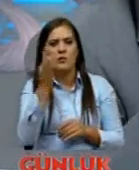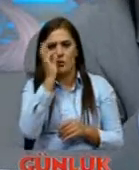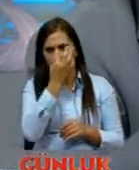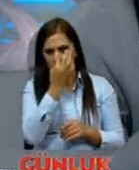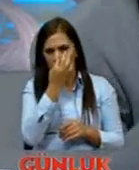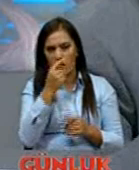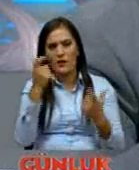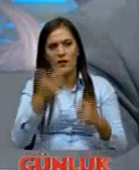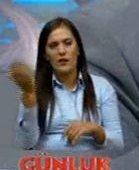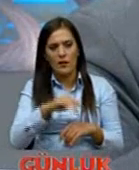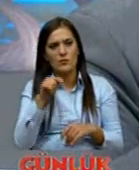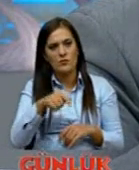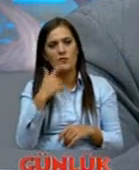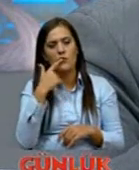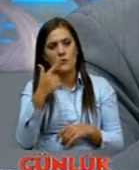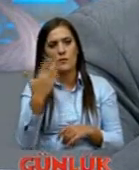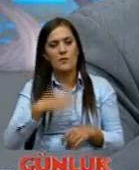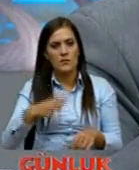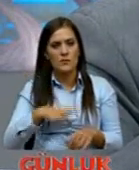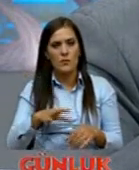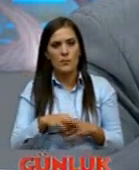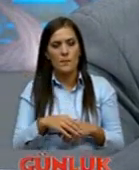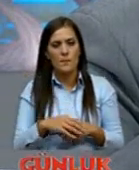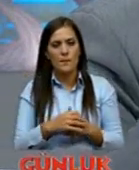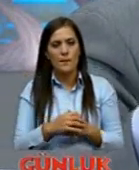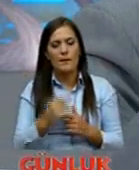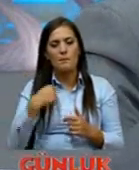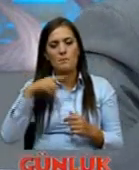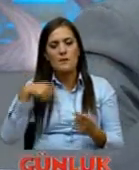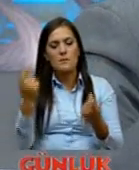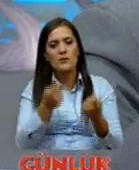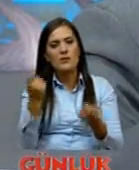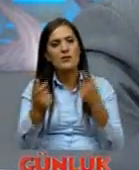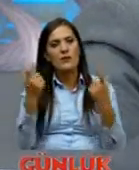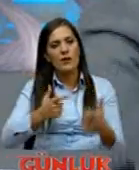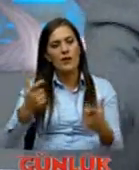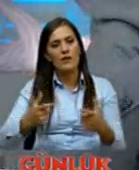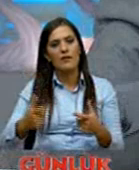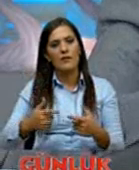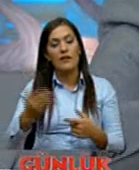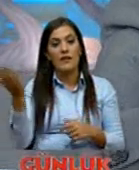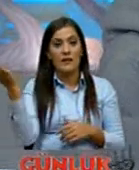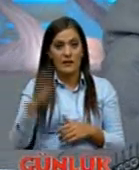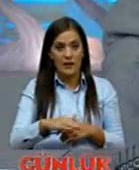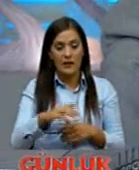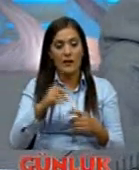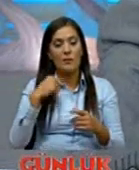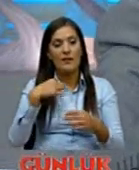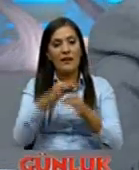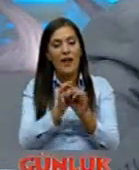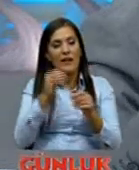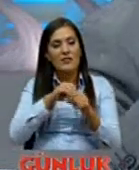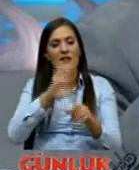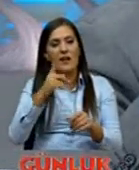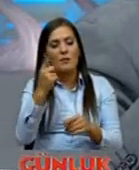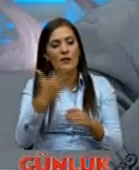hı hı, yeri gelmişken şunu da söylemek istiyorum. Bizim iş yerlerimize gelinip tahlil için herhangi